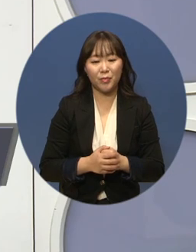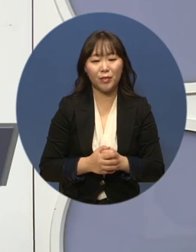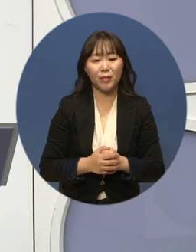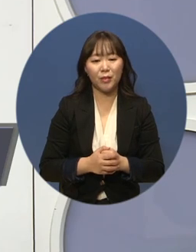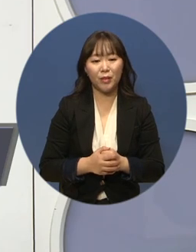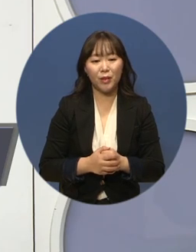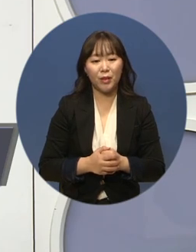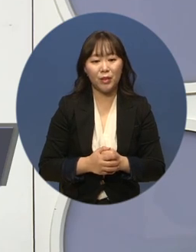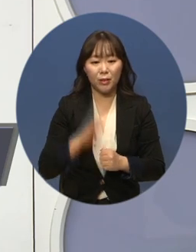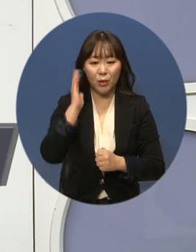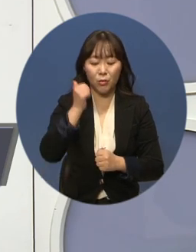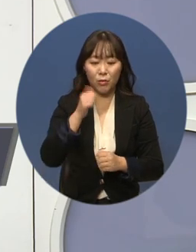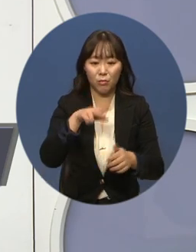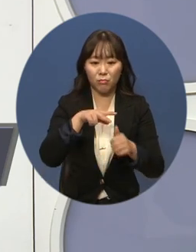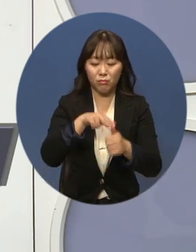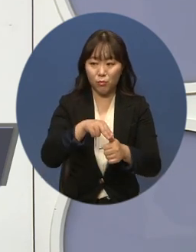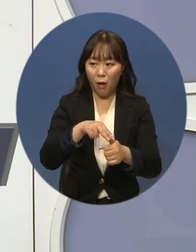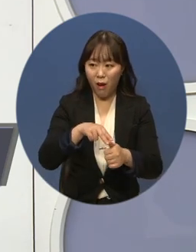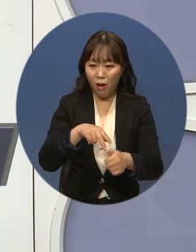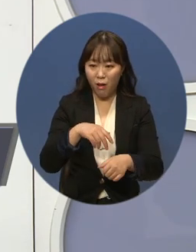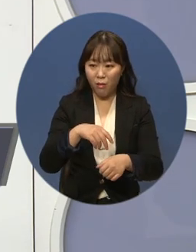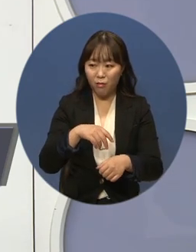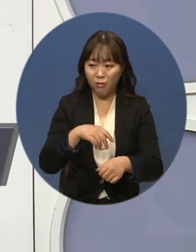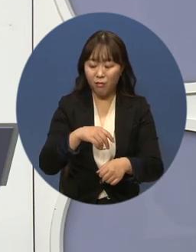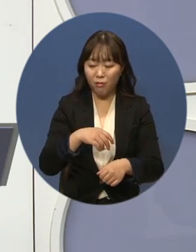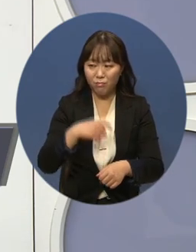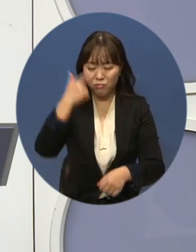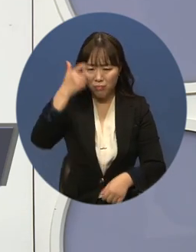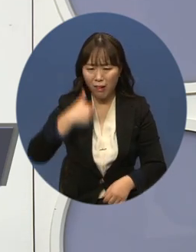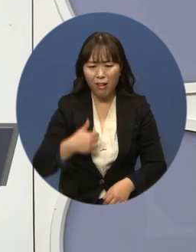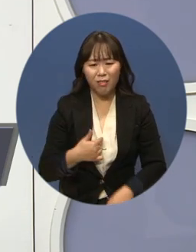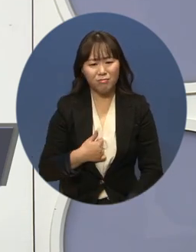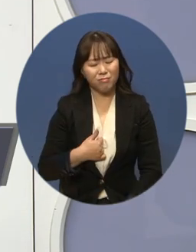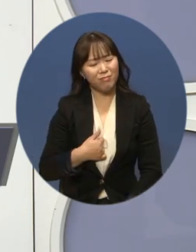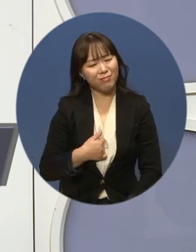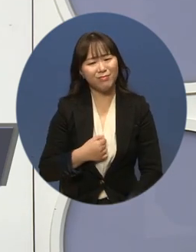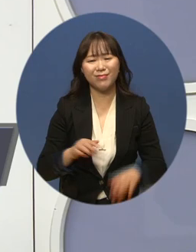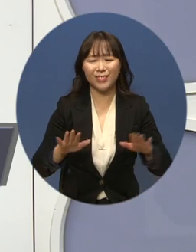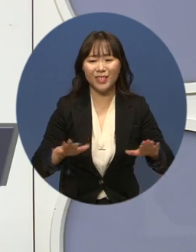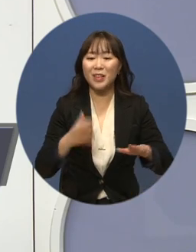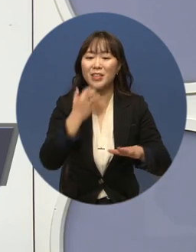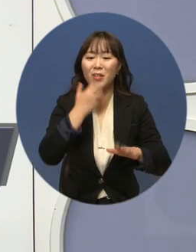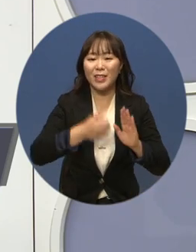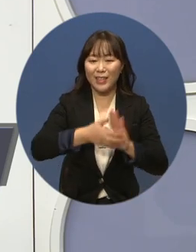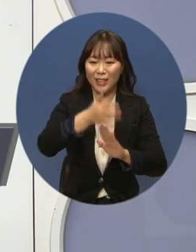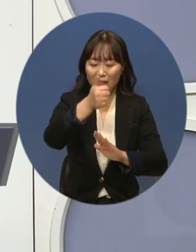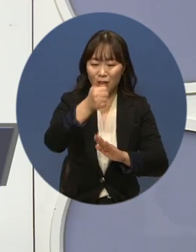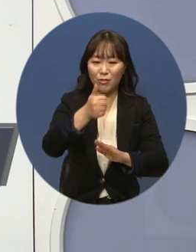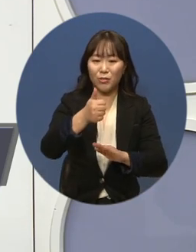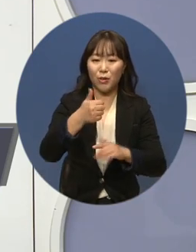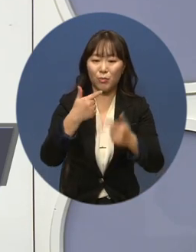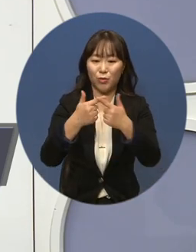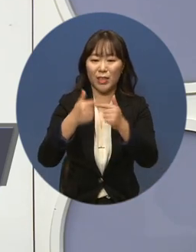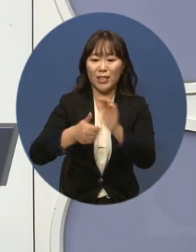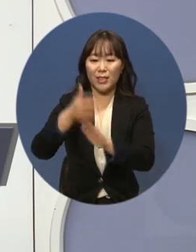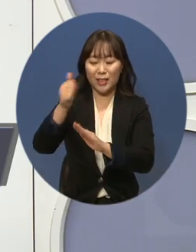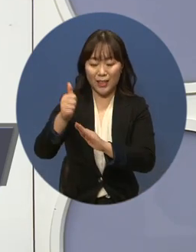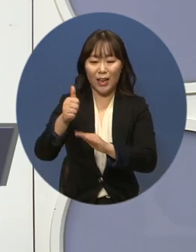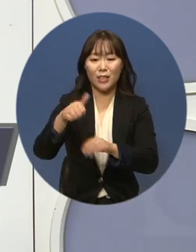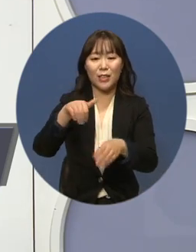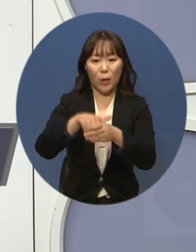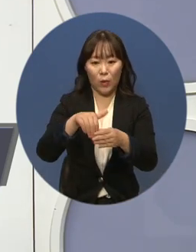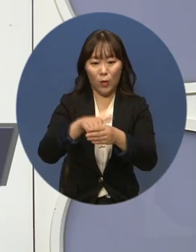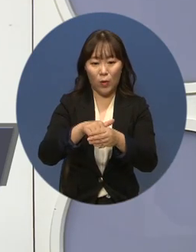단도직입적으로 대선 출마하냐고 물더라고요. 그래서 제가 이제 지금은 서울시장과 부산시장 보궐선거가